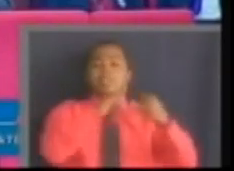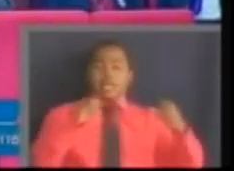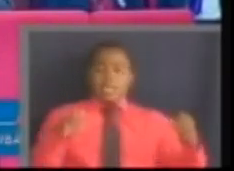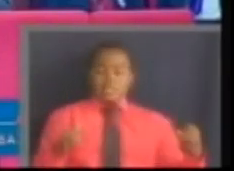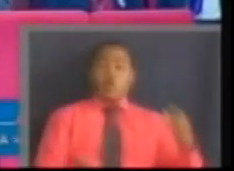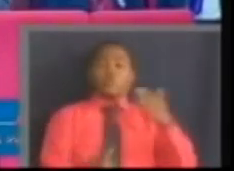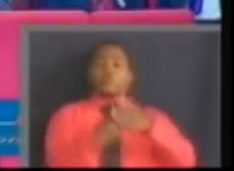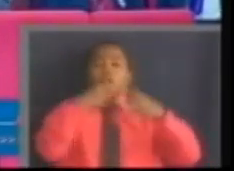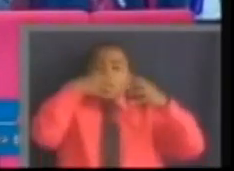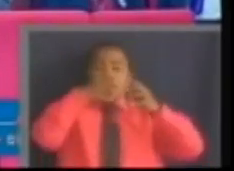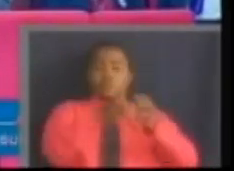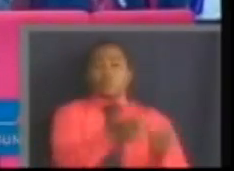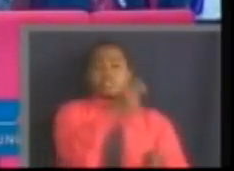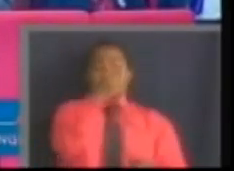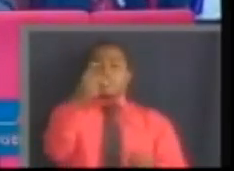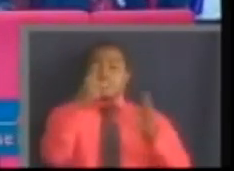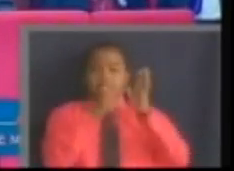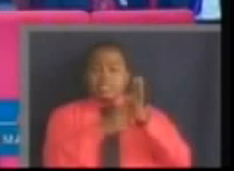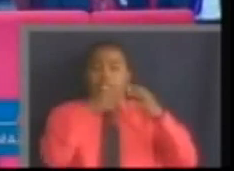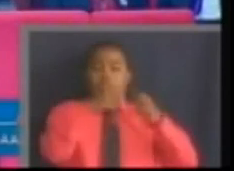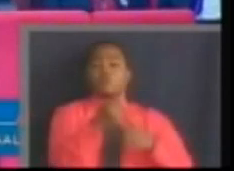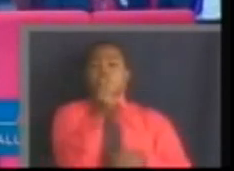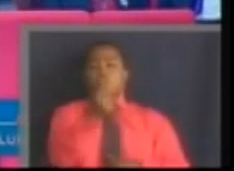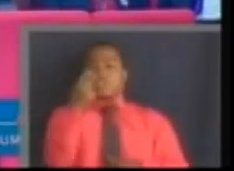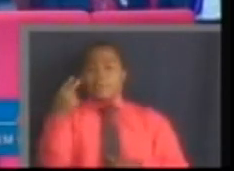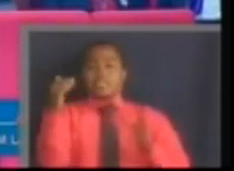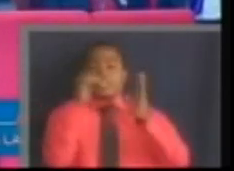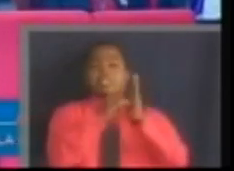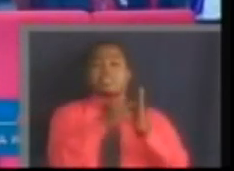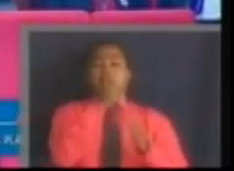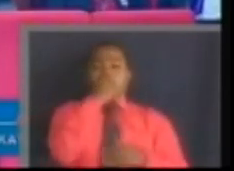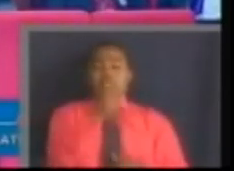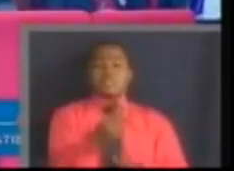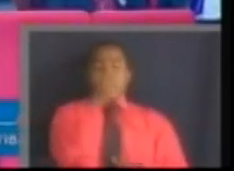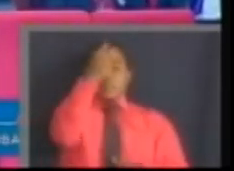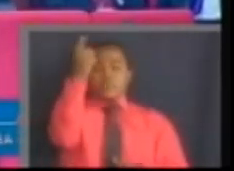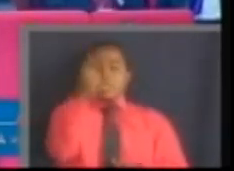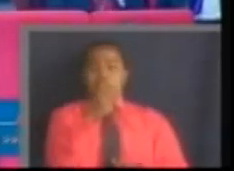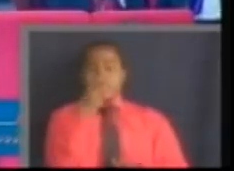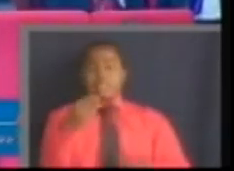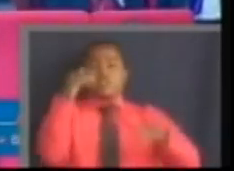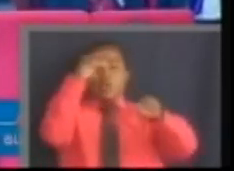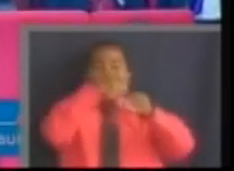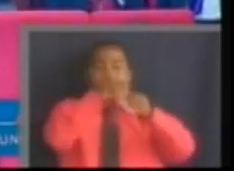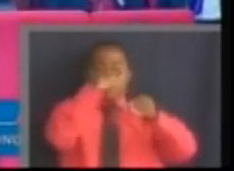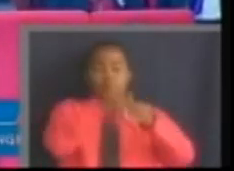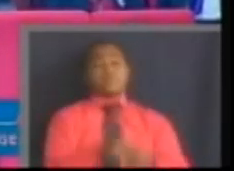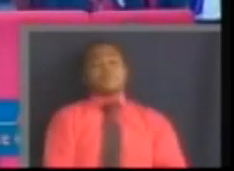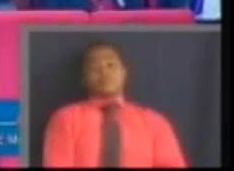cha 26 kifungu kidogo cha pili cha sheria inasema ni theluthi mbili ya wajumbe. Kwa hata hiyo ikija tu atupotezee